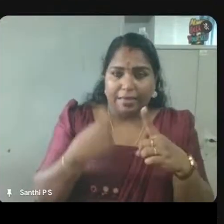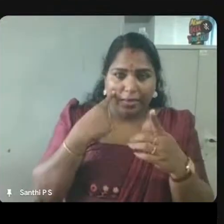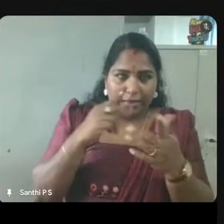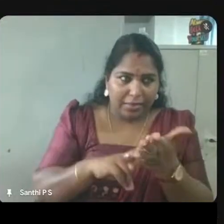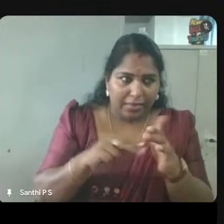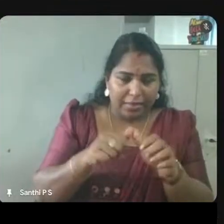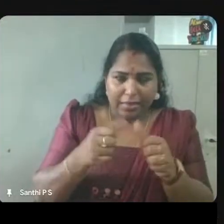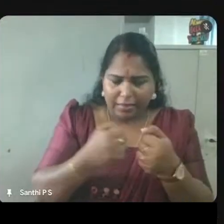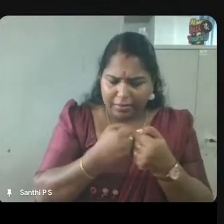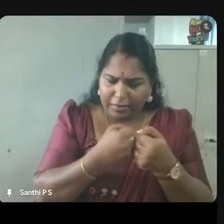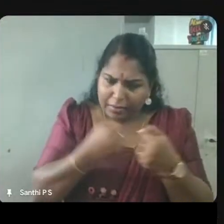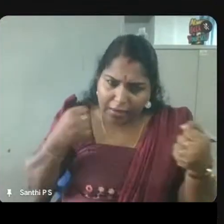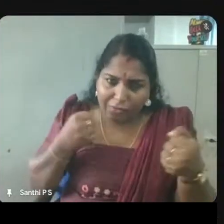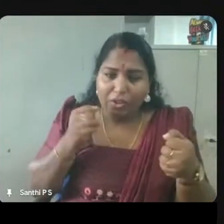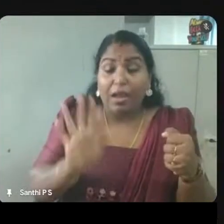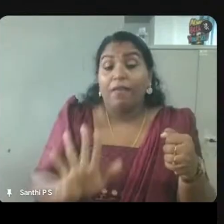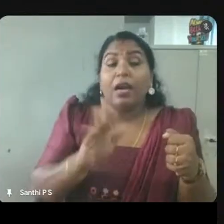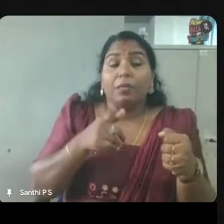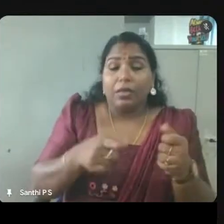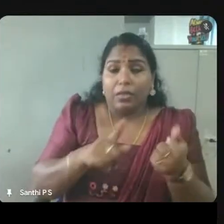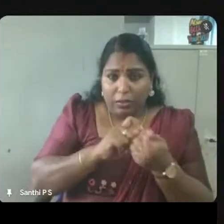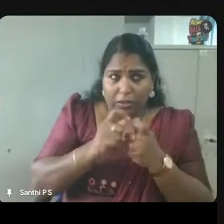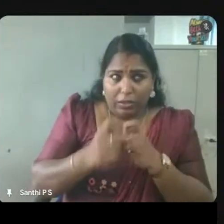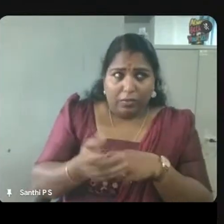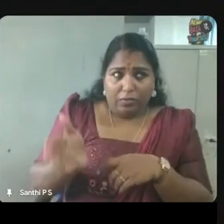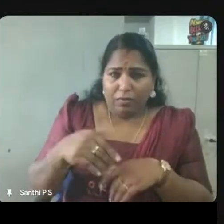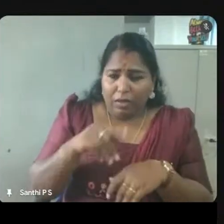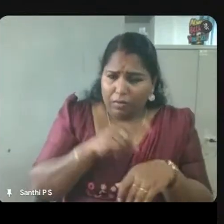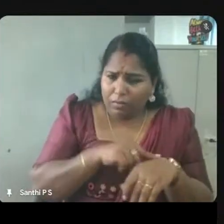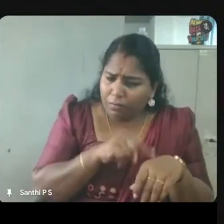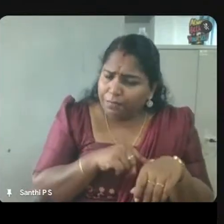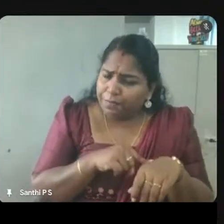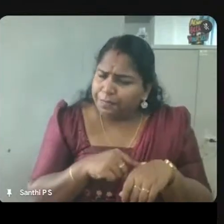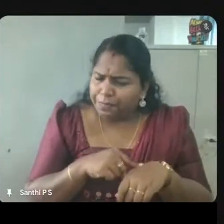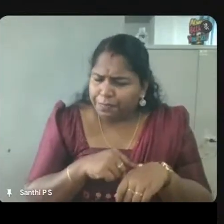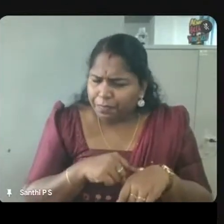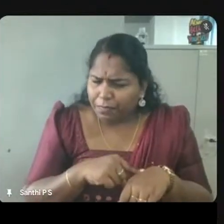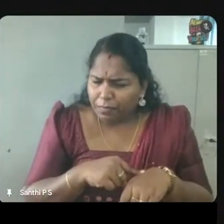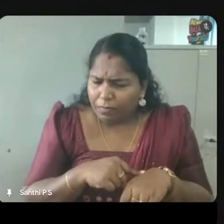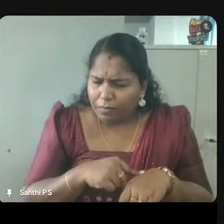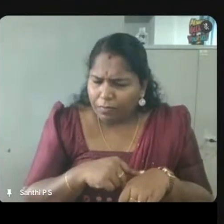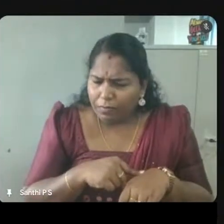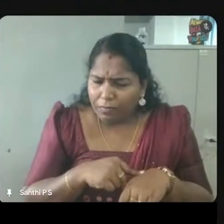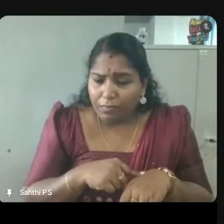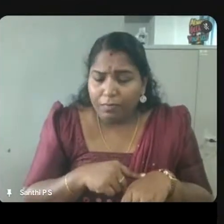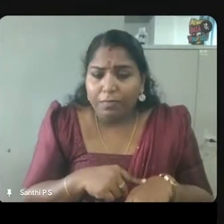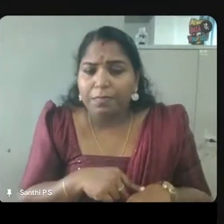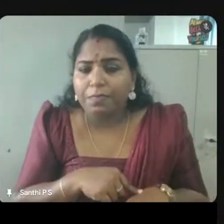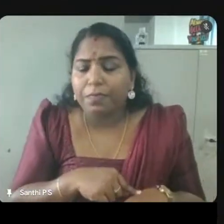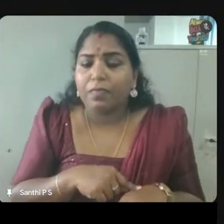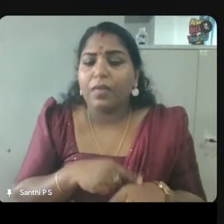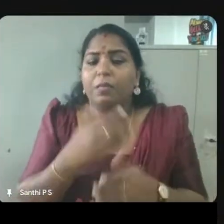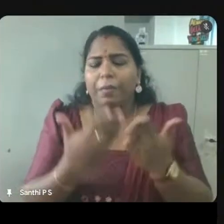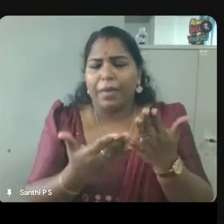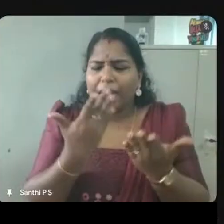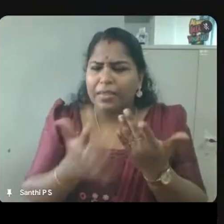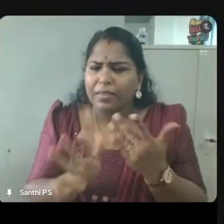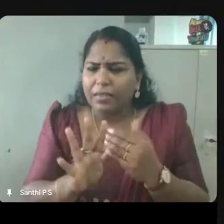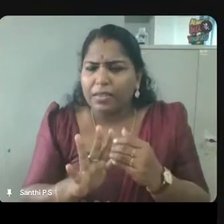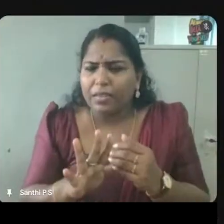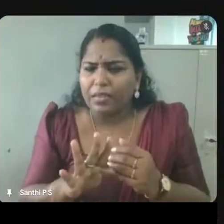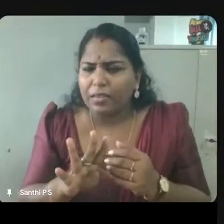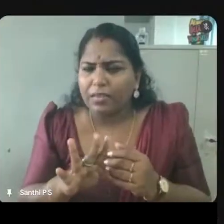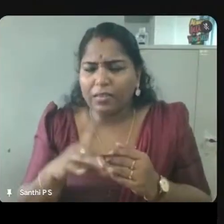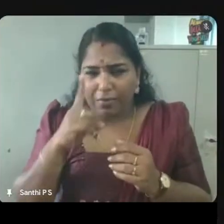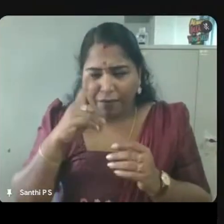സമയത്ത് അത് റെറ്റിനയിൽ പുള്ള് ചെയ്യാനും, ഞാൻ നേരത്തെ പറഞ്ഞ പോലെ കണ്ണിനകത്ത് ഫ്ലാഷസ് എപ്പോഴെങ്കിലും തോന്നിയിട്ടുണ്ടോ? ഒരു ലൈറ്റ്നിങ് ഫ്ലാഷ് പോലെ